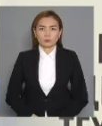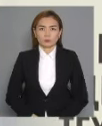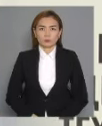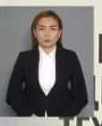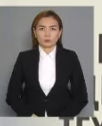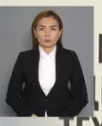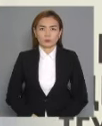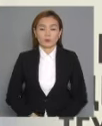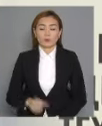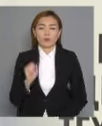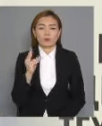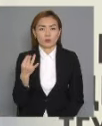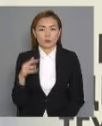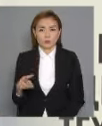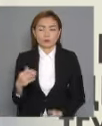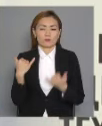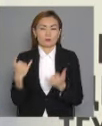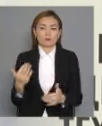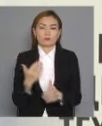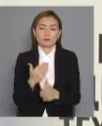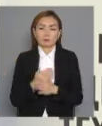Біз әкімдік осыны іске асыруға